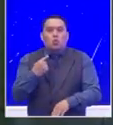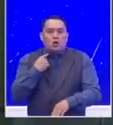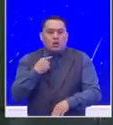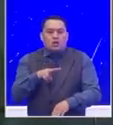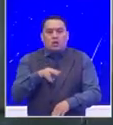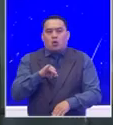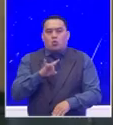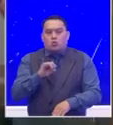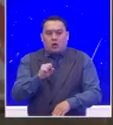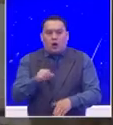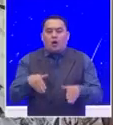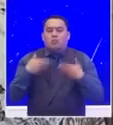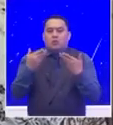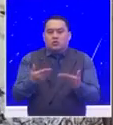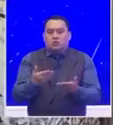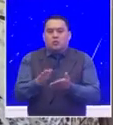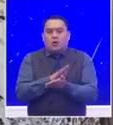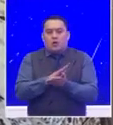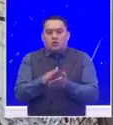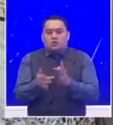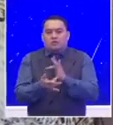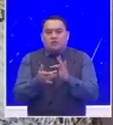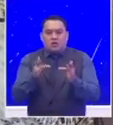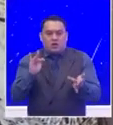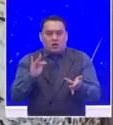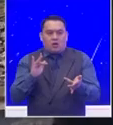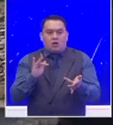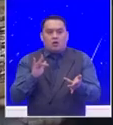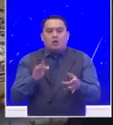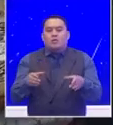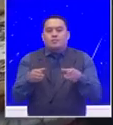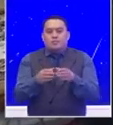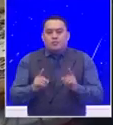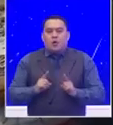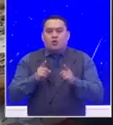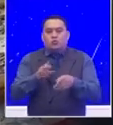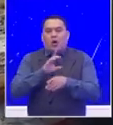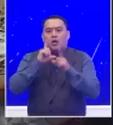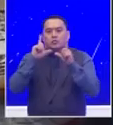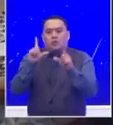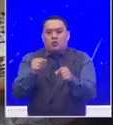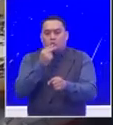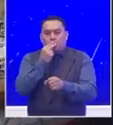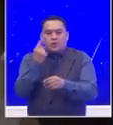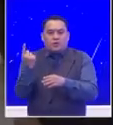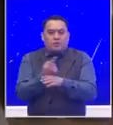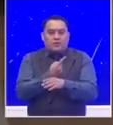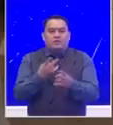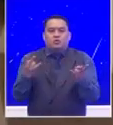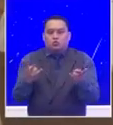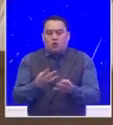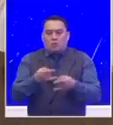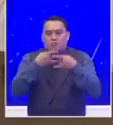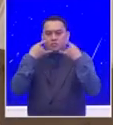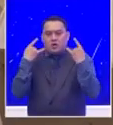Лаура Акимжанова обратилась к волонтерам посредством интернета. Немедля бойцы добрых поступков отправились к ней с продуктами первой необходимости –